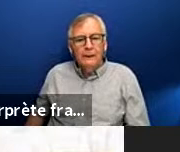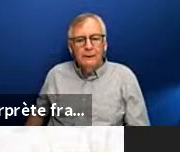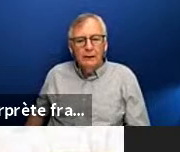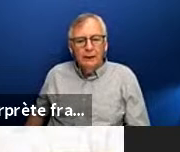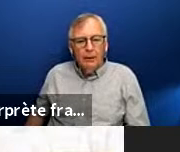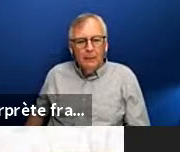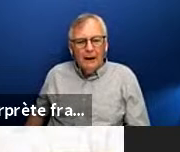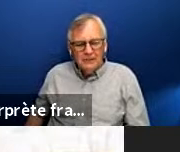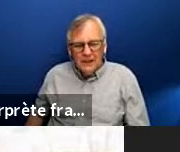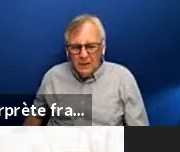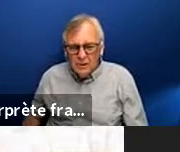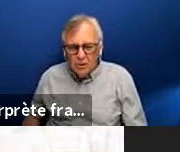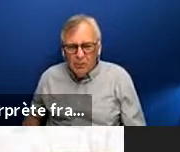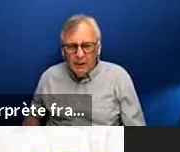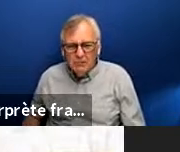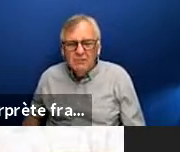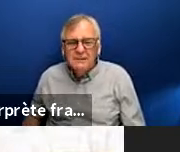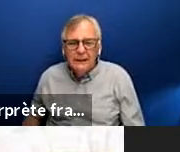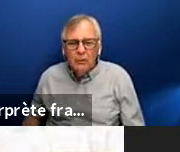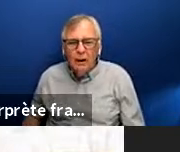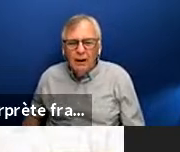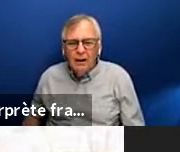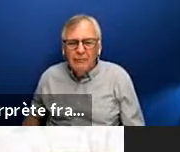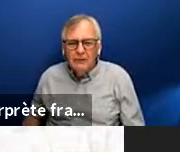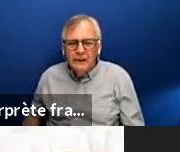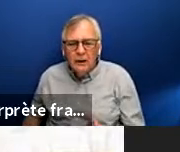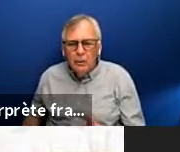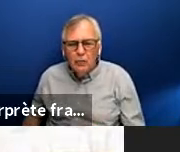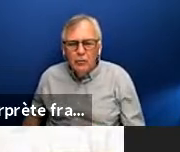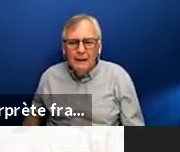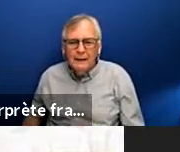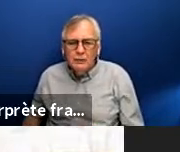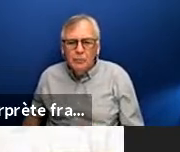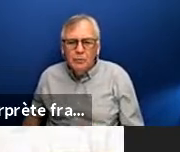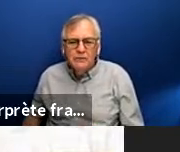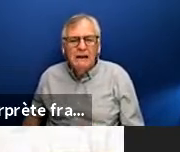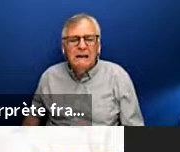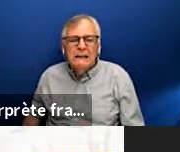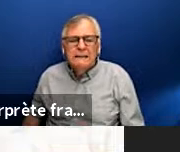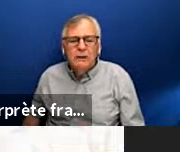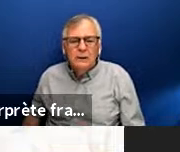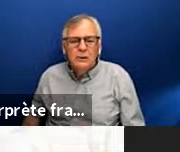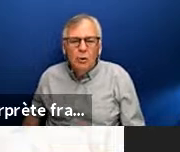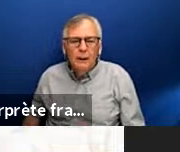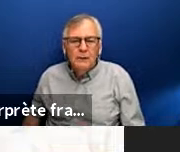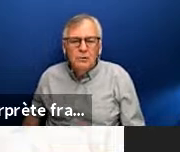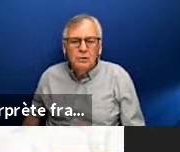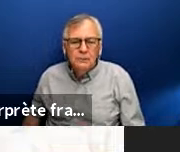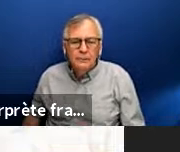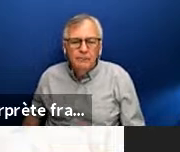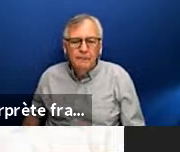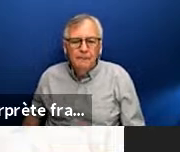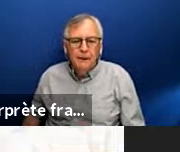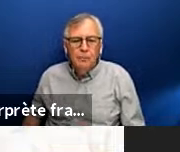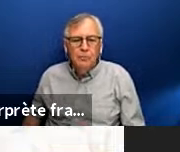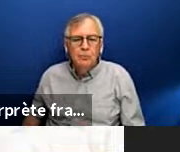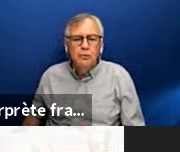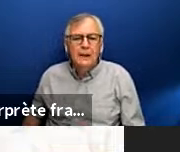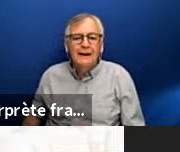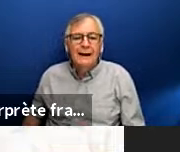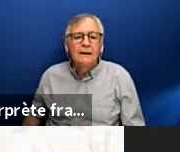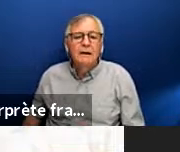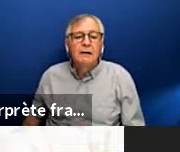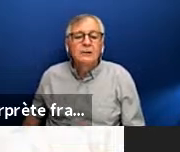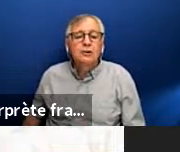ça peut être, on mange. C'est quoi ça qu'on mange? C'est quoi? Vous voyez, le mouvement est un peu différent. C'est quoi son manche? Ou